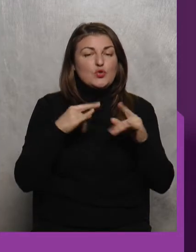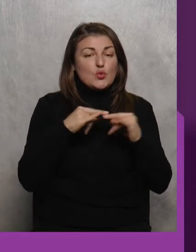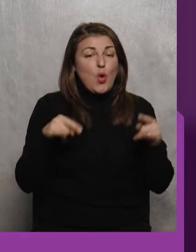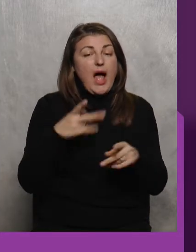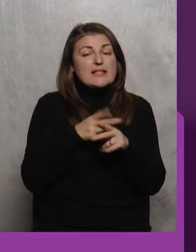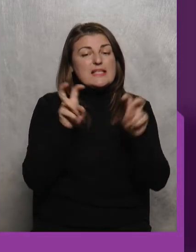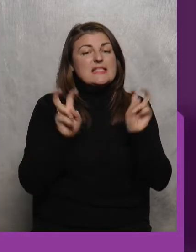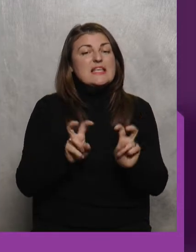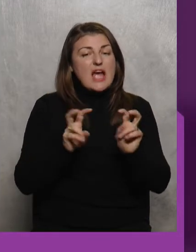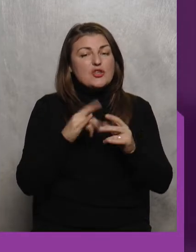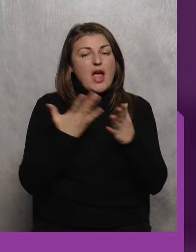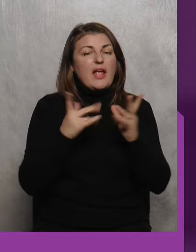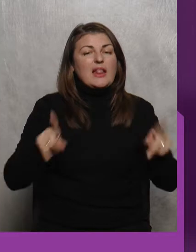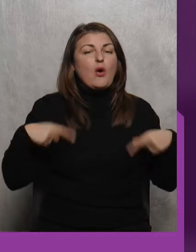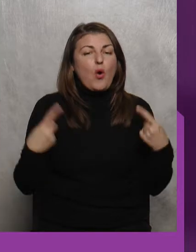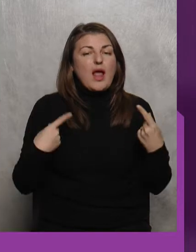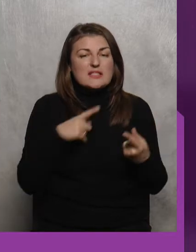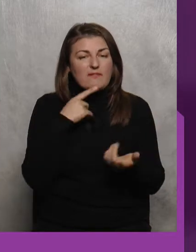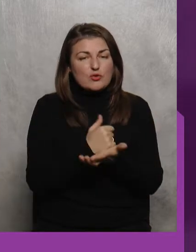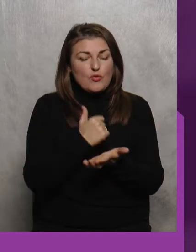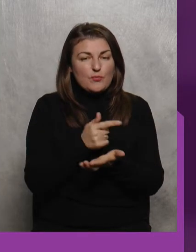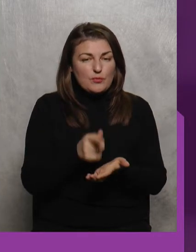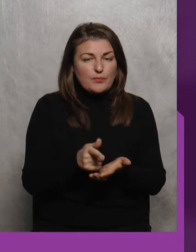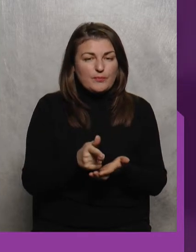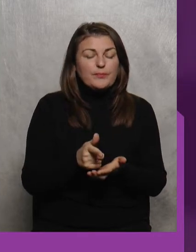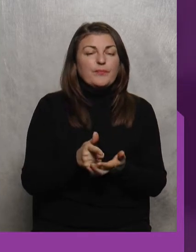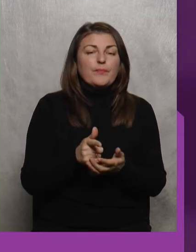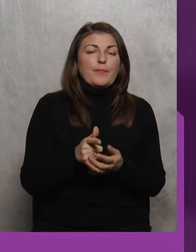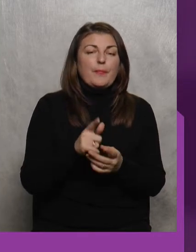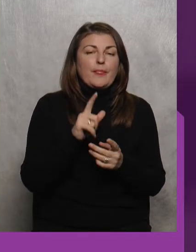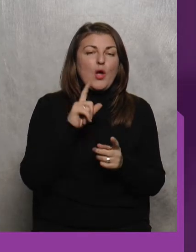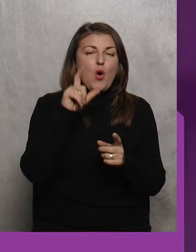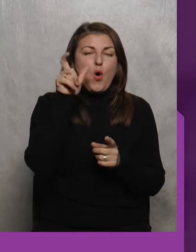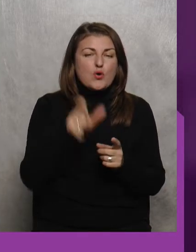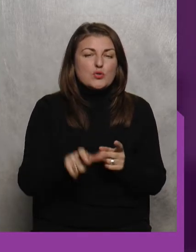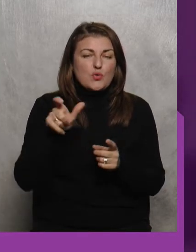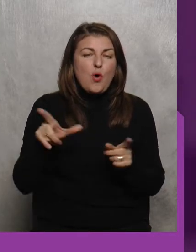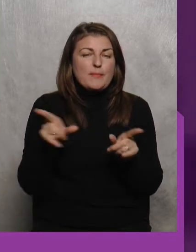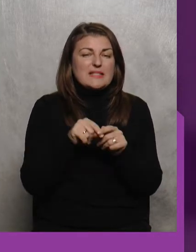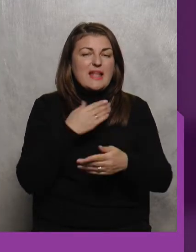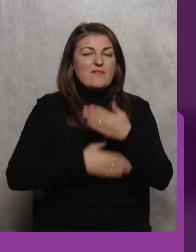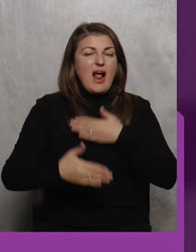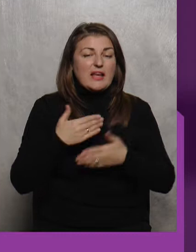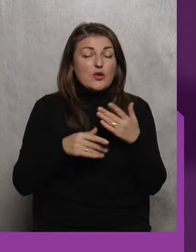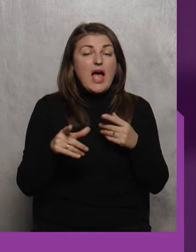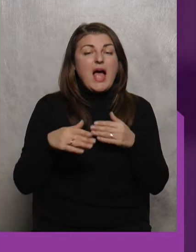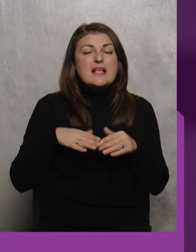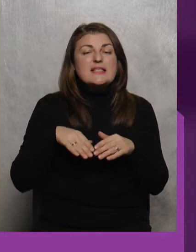це сидячі, які на колясках, в основному особи з інвалідністю. Зліва від